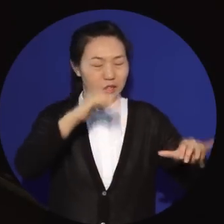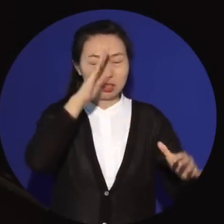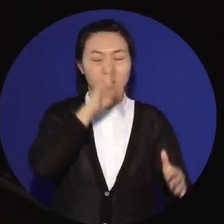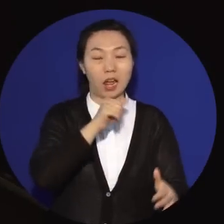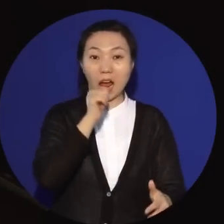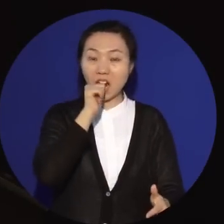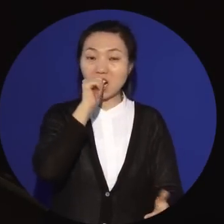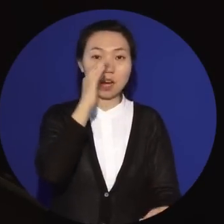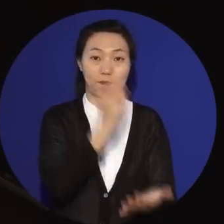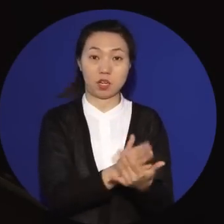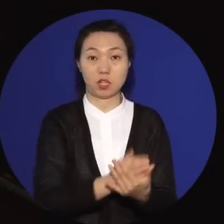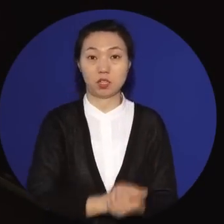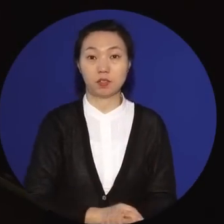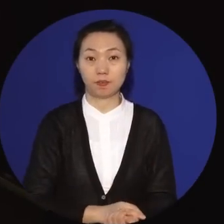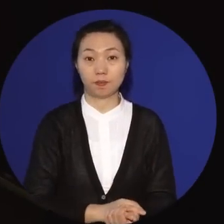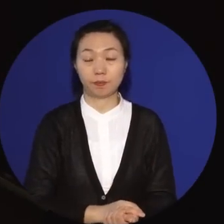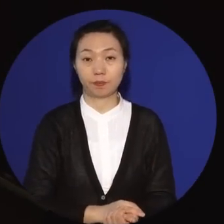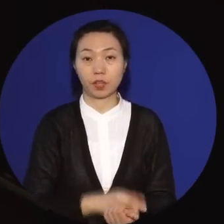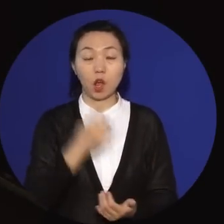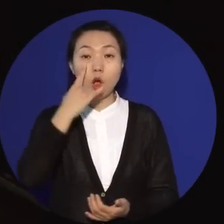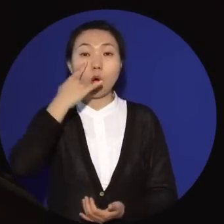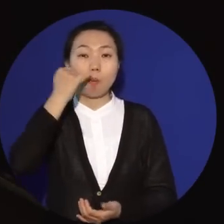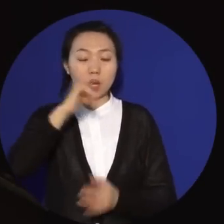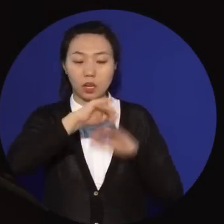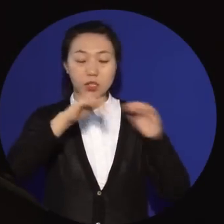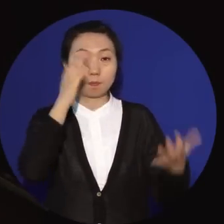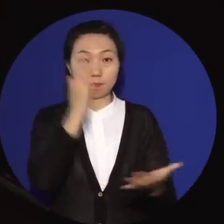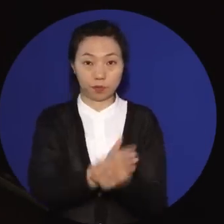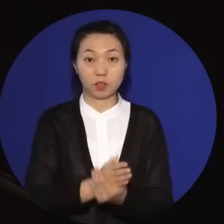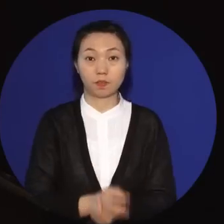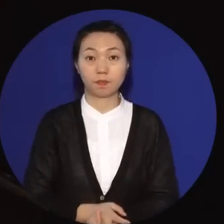자식이 됩니다. 관여하면 안 돼 엄마 관여.